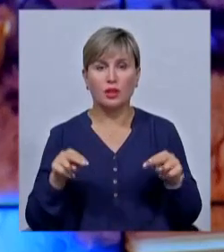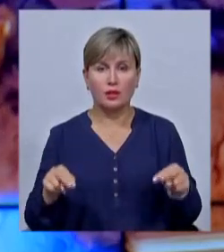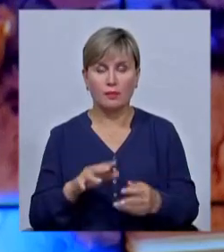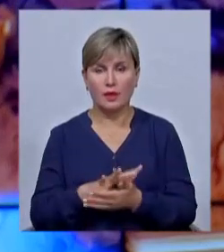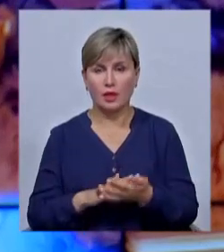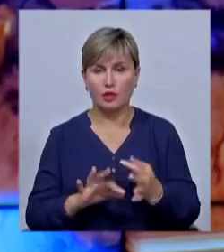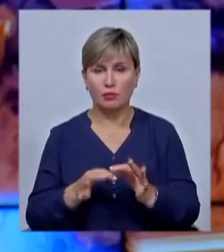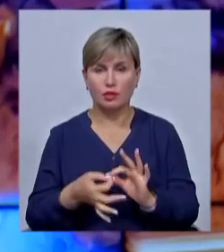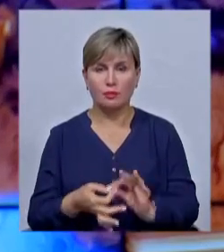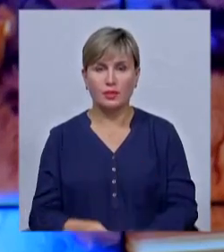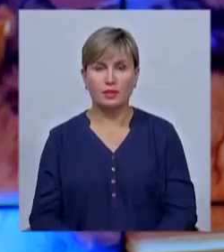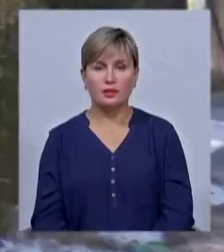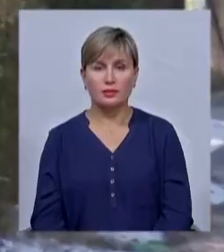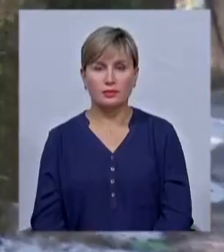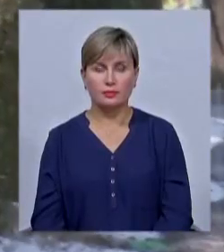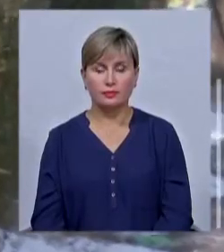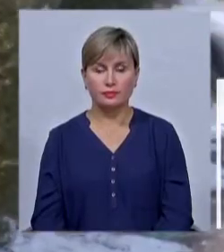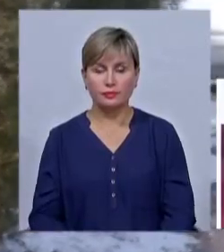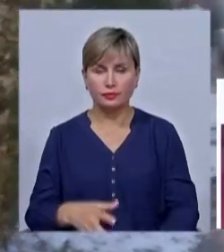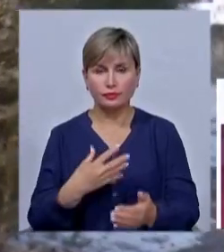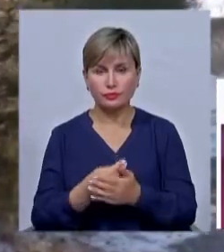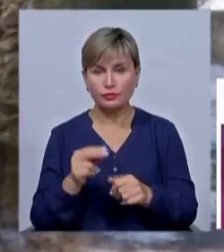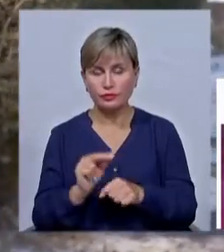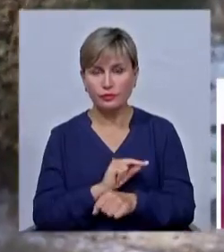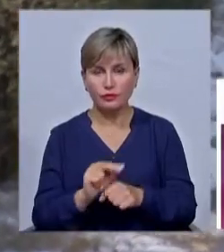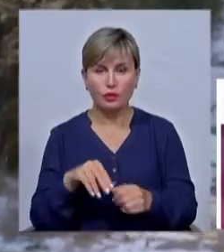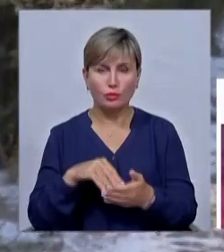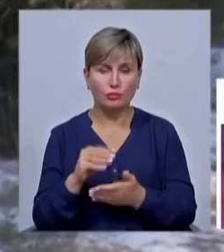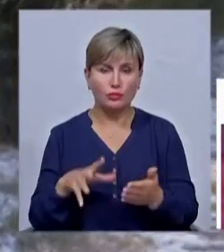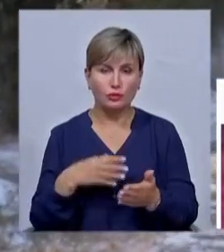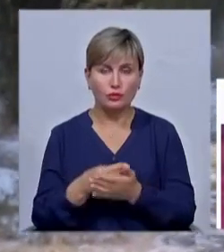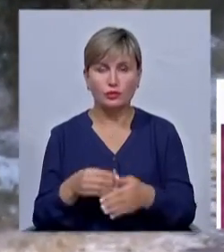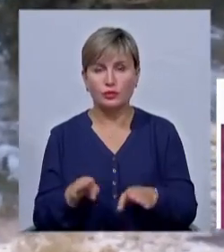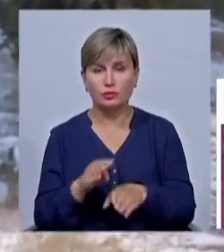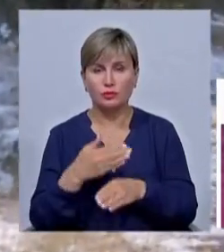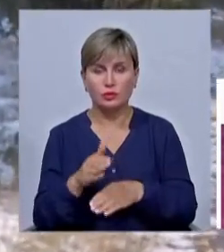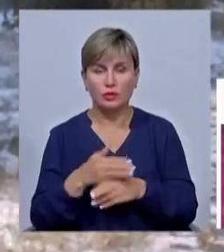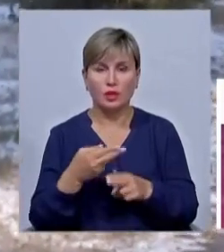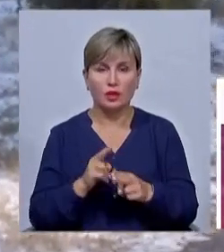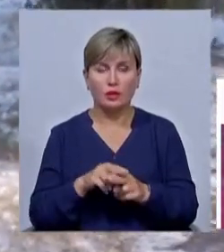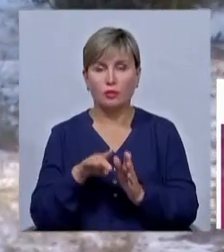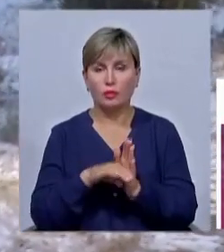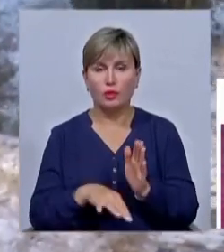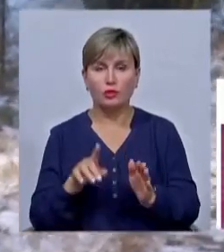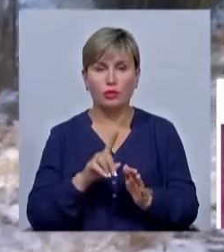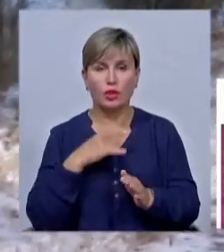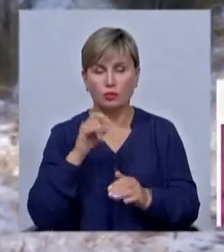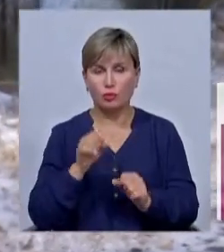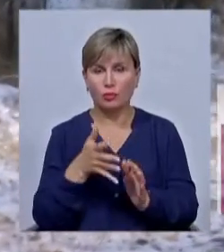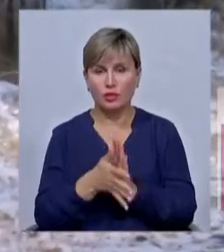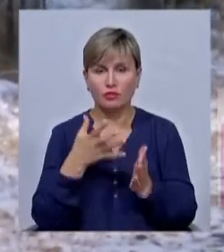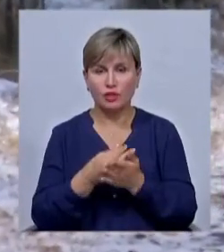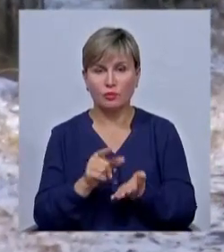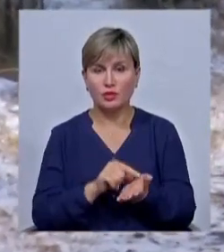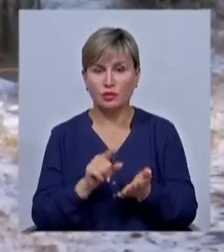ким продолжить тему оплатить лечение купить жилье ли закрыть ипотеку это не полный список того на что казахстанцы могут потратить свои